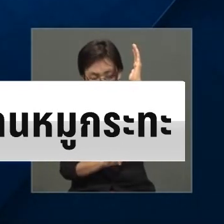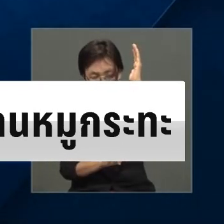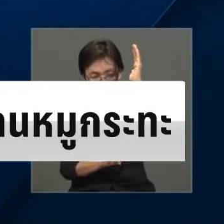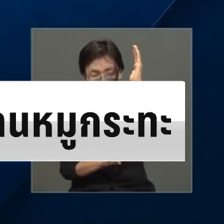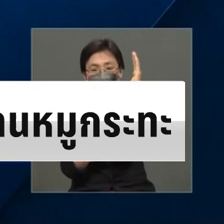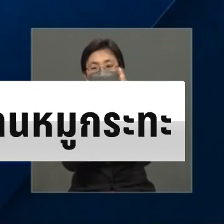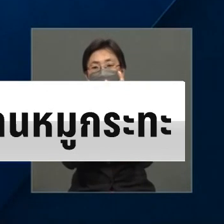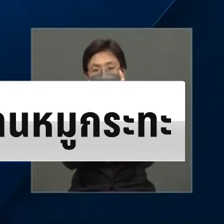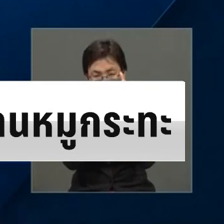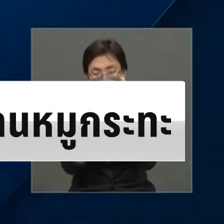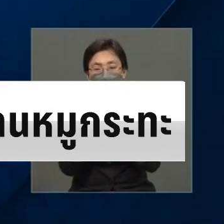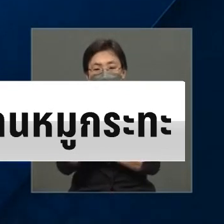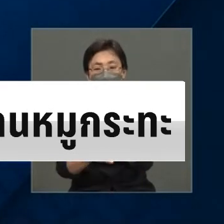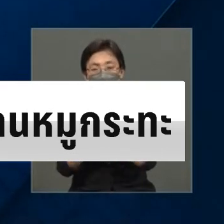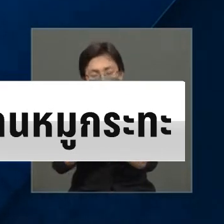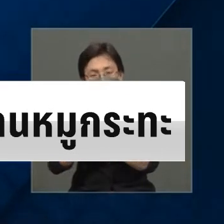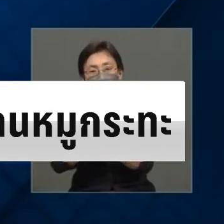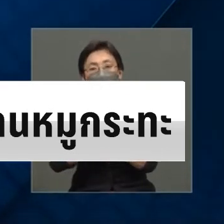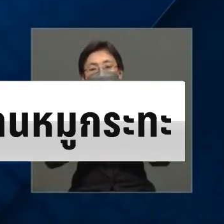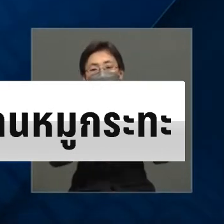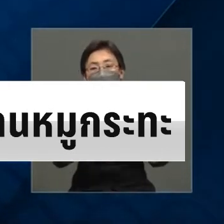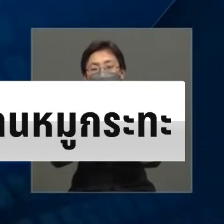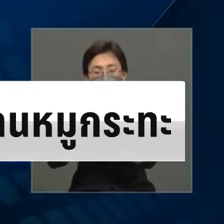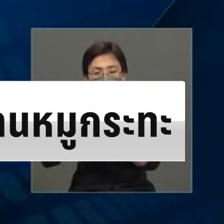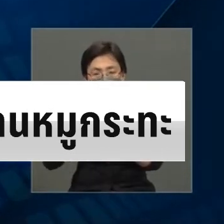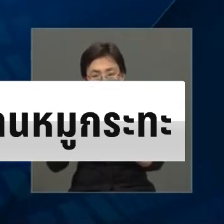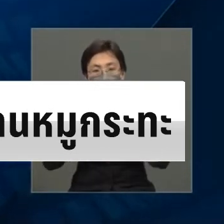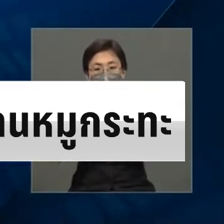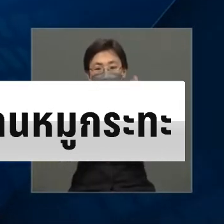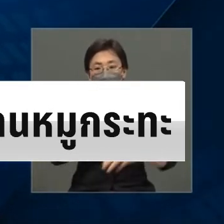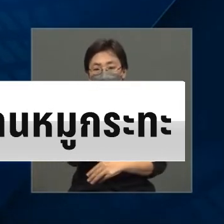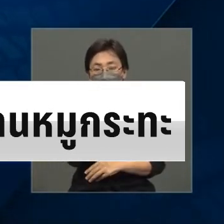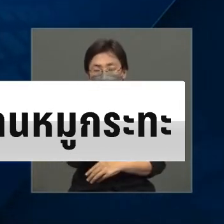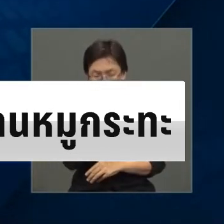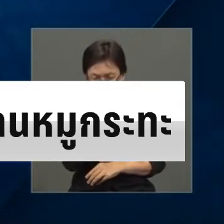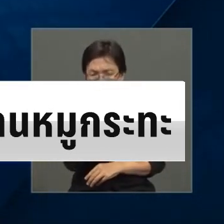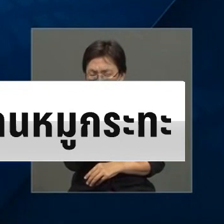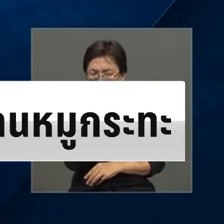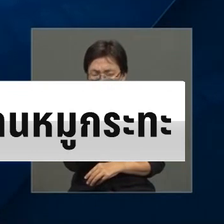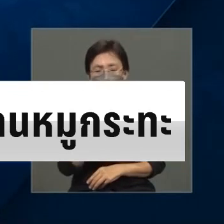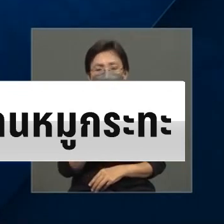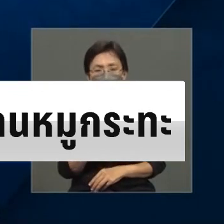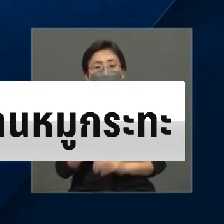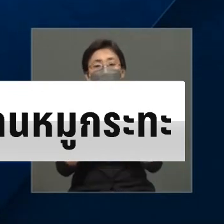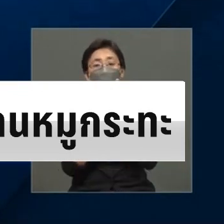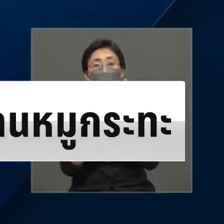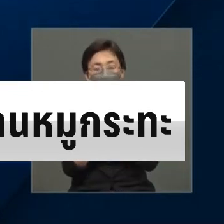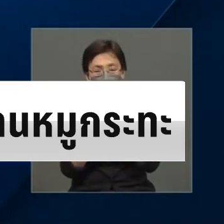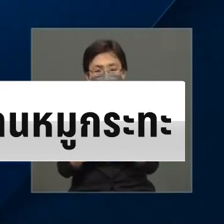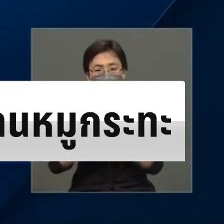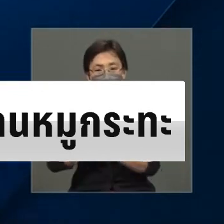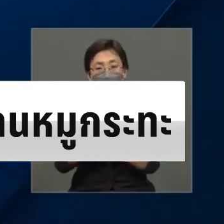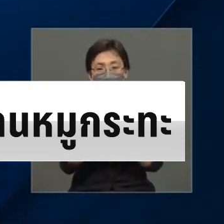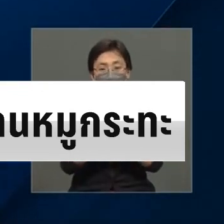สวนเกิดทั้งหมดก็ติดจากคนในครอบครัวขณะเดียวกันนะคะนอกจากจะรณรงค์ให้ผู้สูงอายุไปรับวัคซีเอ็นคนอาศัยร่วมกันต้อง